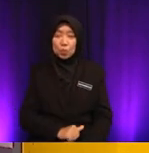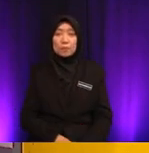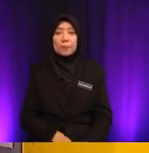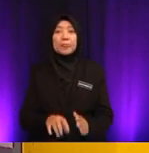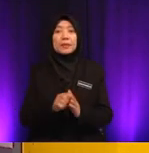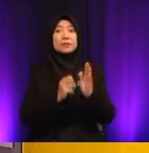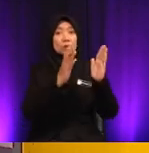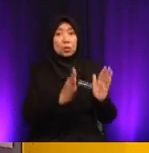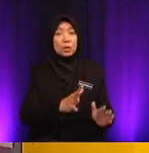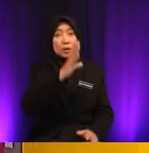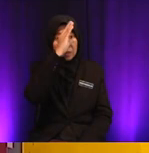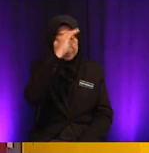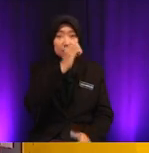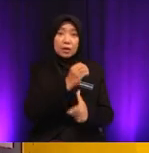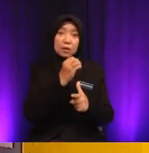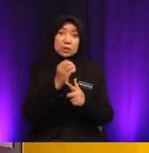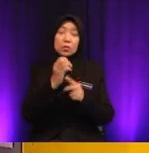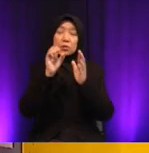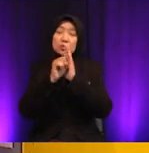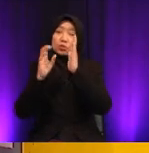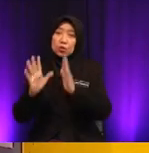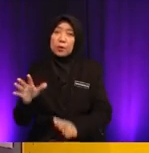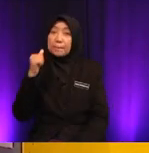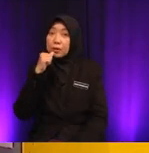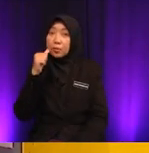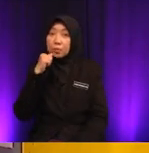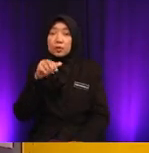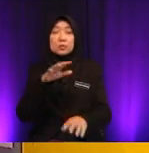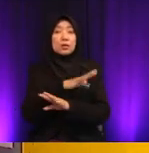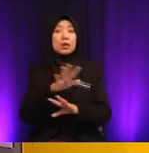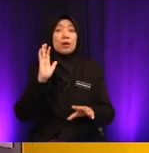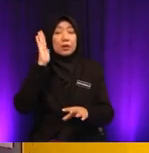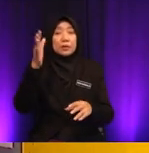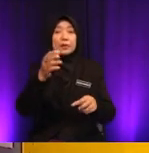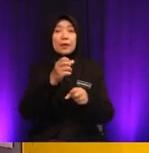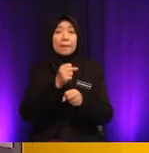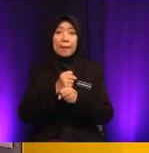perempuan tidak boleh melahirkan cahaya matahari